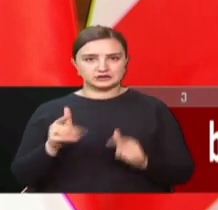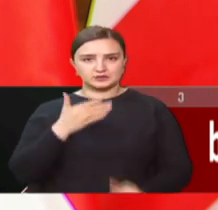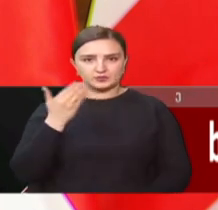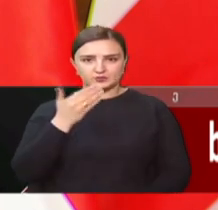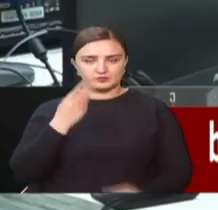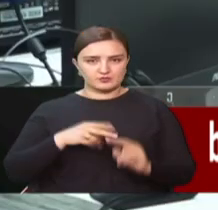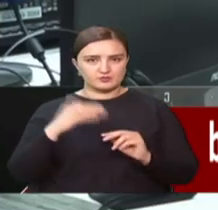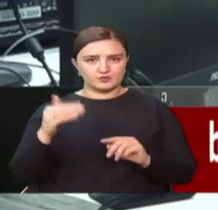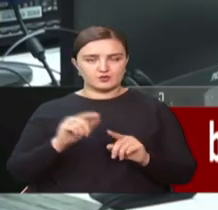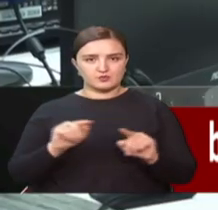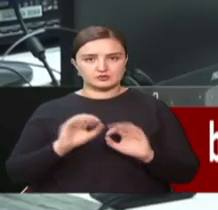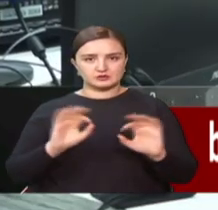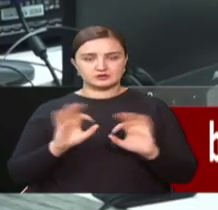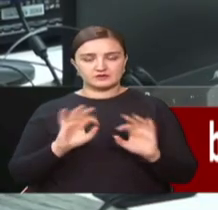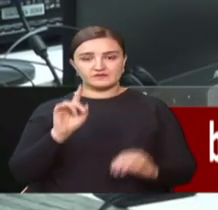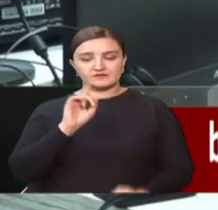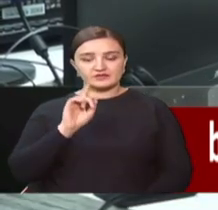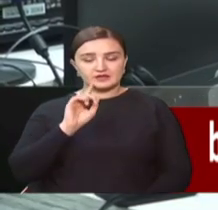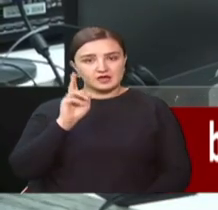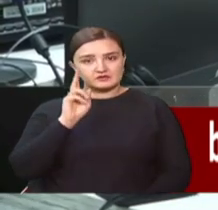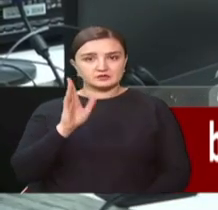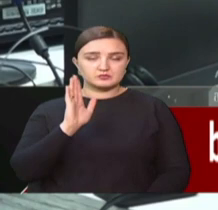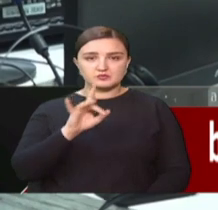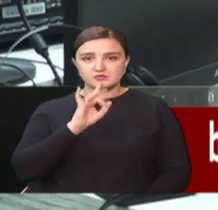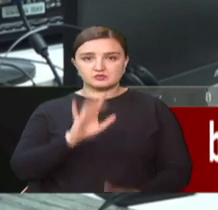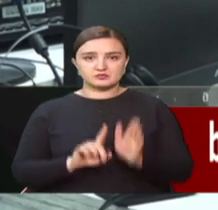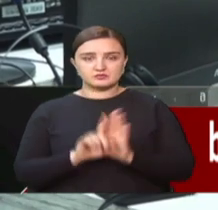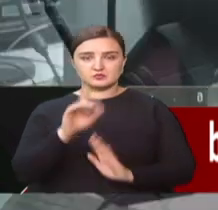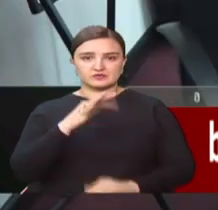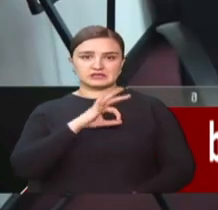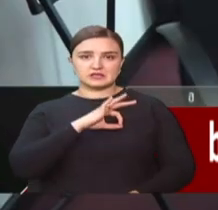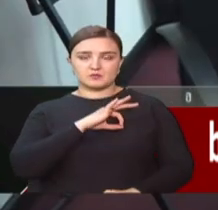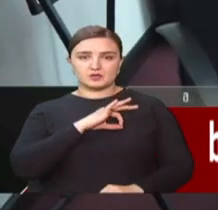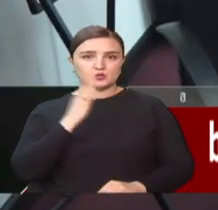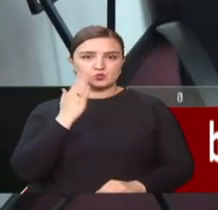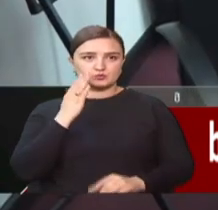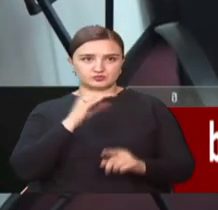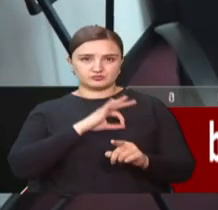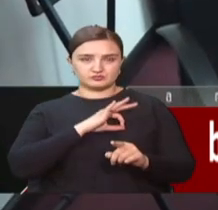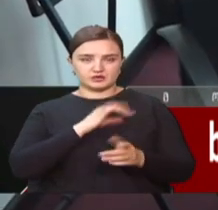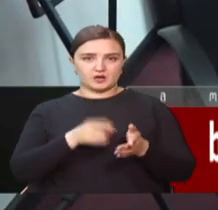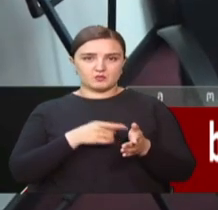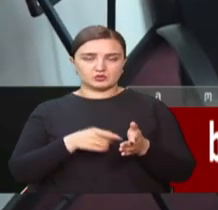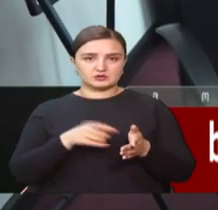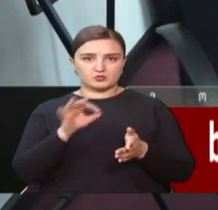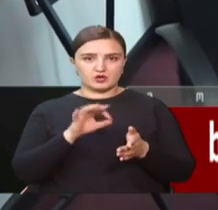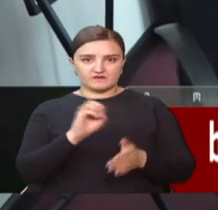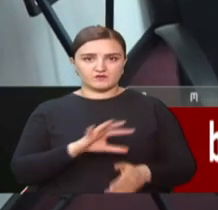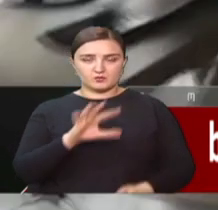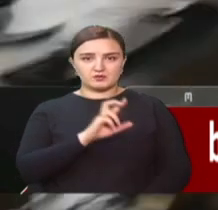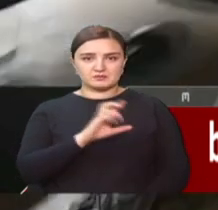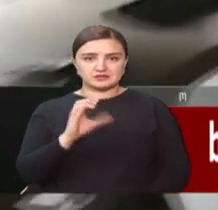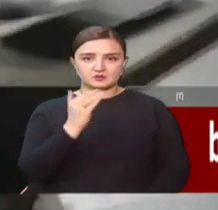ეს განცხადებები. ვიდრე ცნობილი არაა, დაიწყება თუ არა უკვე სამართლებრივი გამოძიება ევროპაში. BBC-ს ჟურნალისტური გამოძიების